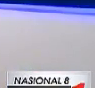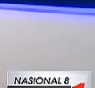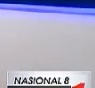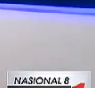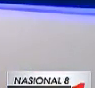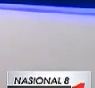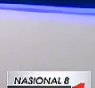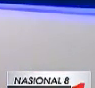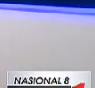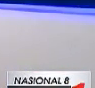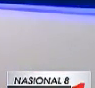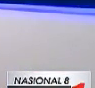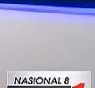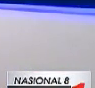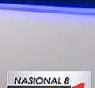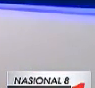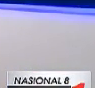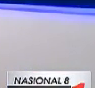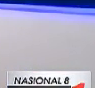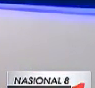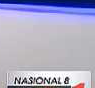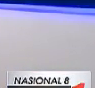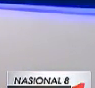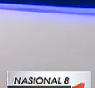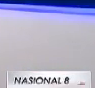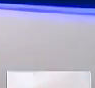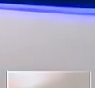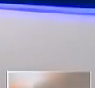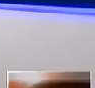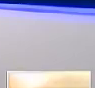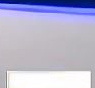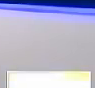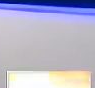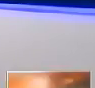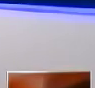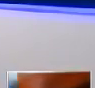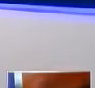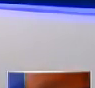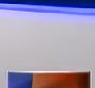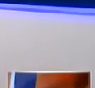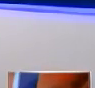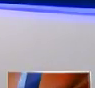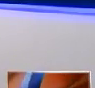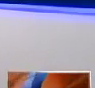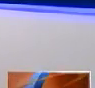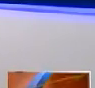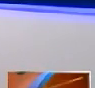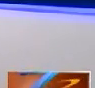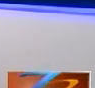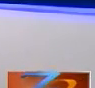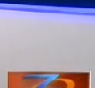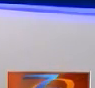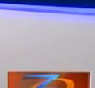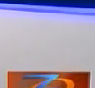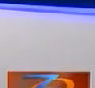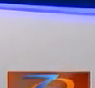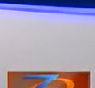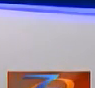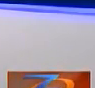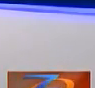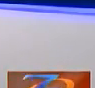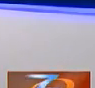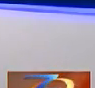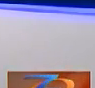tetap hanya perlu menghabiskan bacaan satu juzuk al-quran membolehkan pengguna motosikal di Jakarta Indonesia menikmati